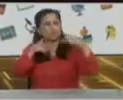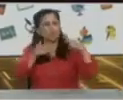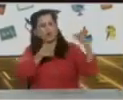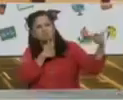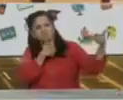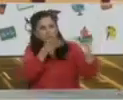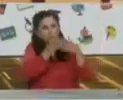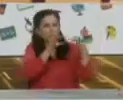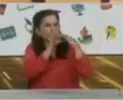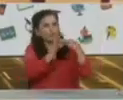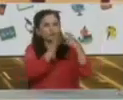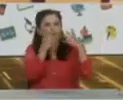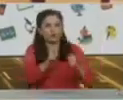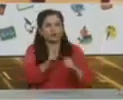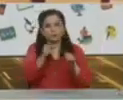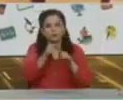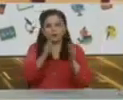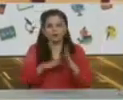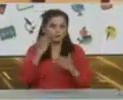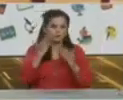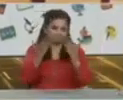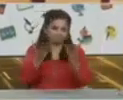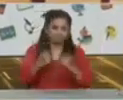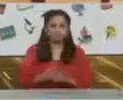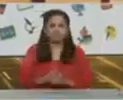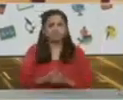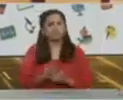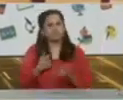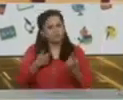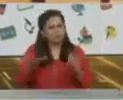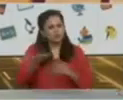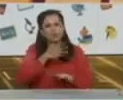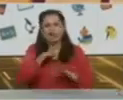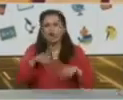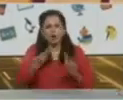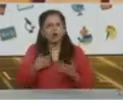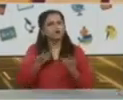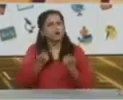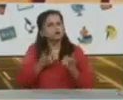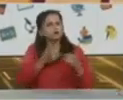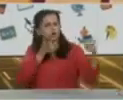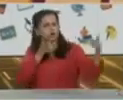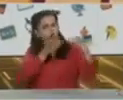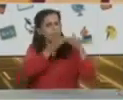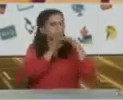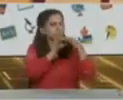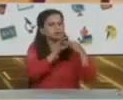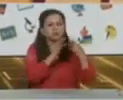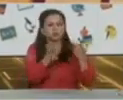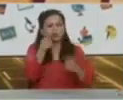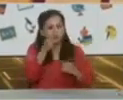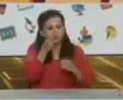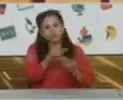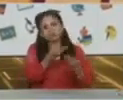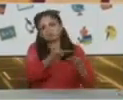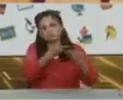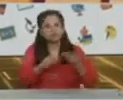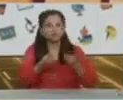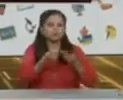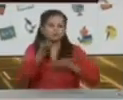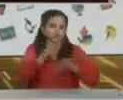हैं। तो प्राइम मिनिस्टर सर, हम ये किस प्रकार कर सकते हैं? कृपया अपने मार्गदर्शन